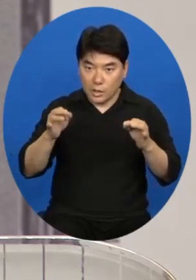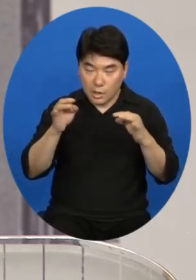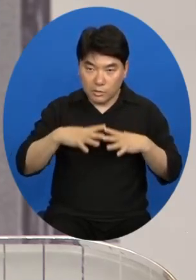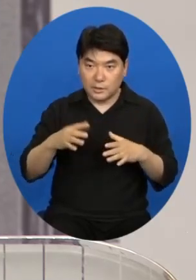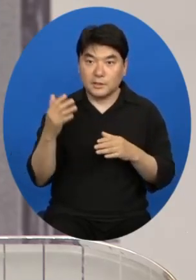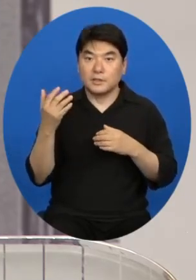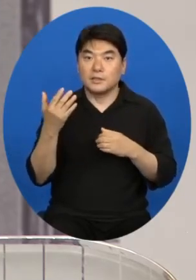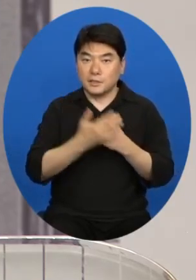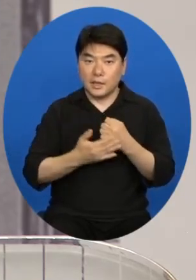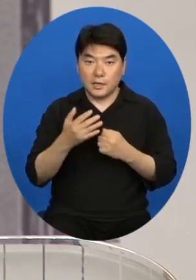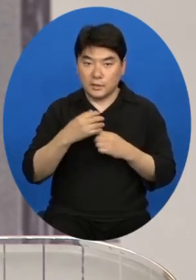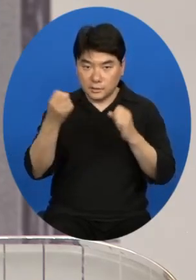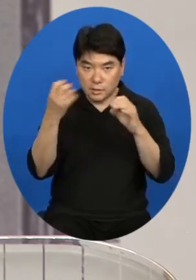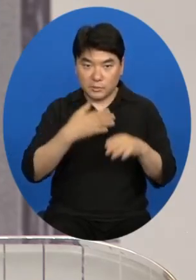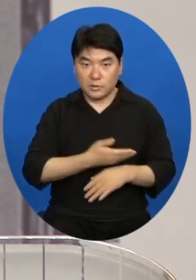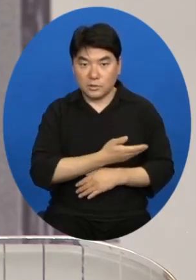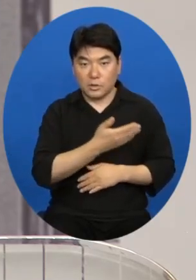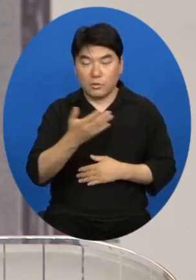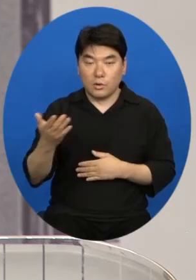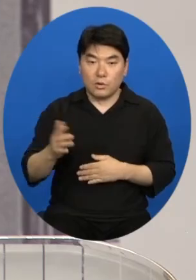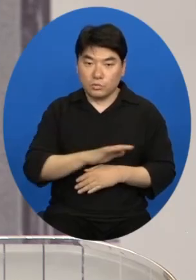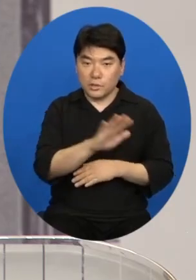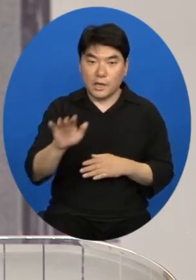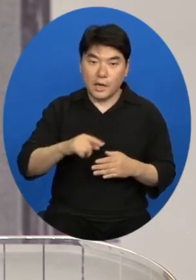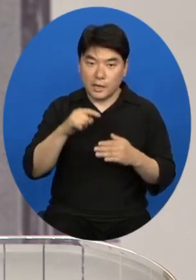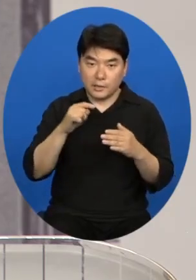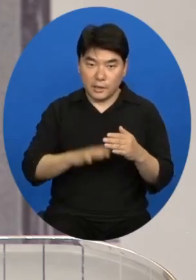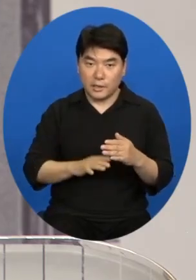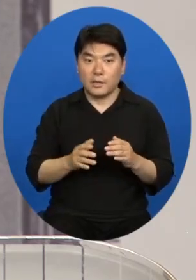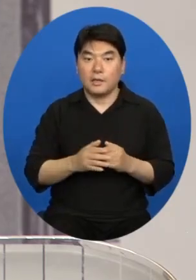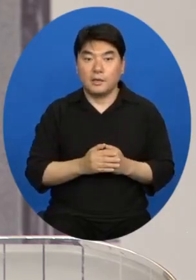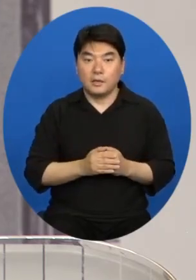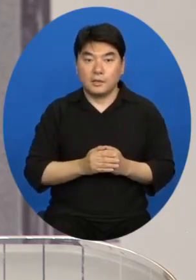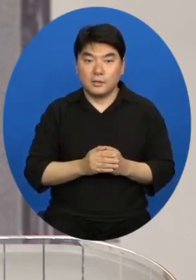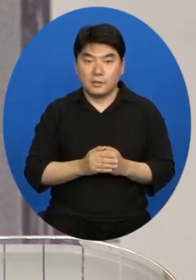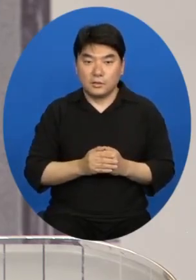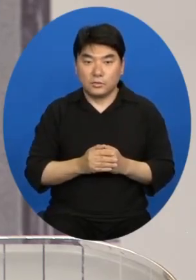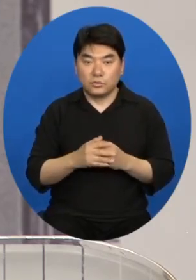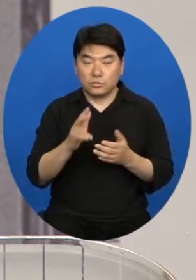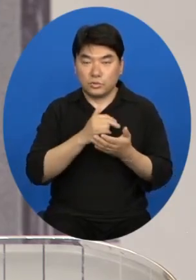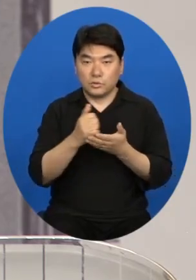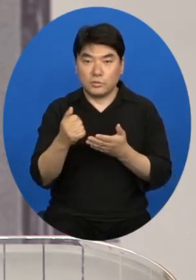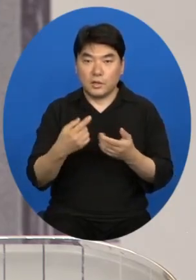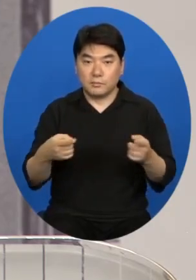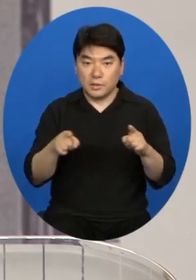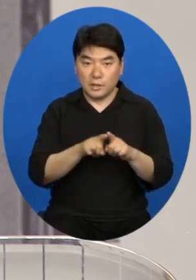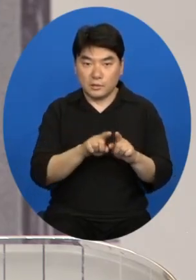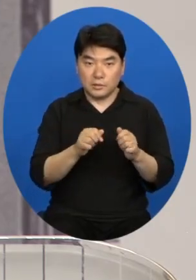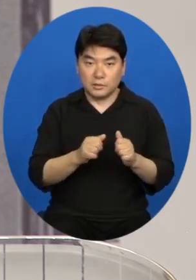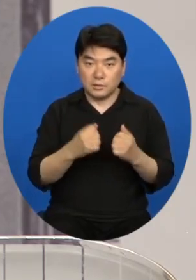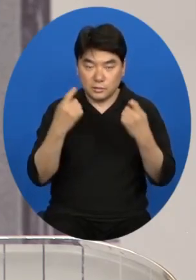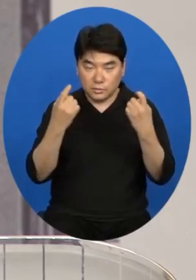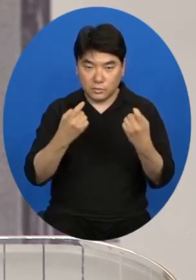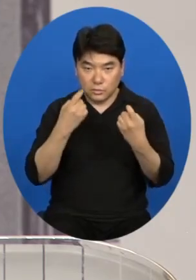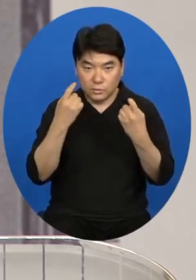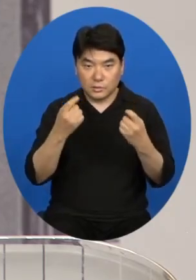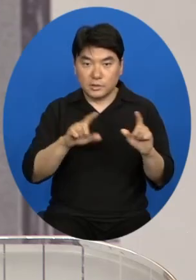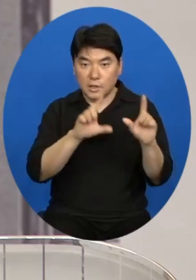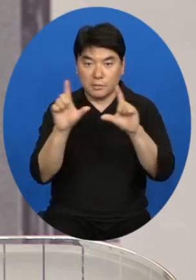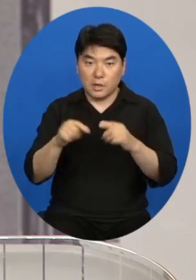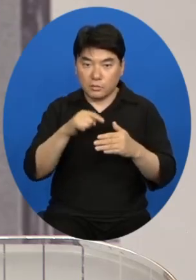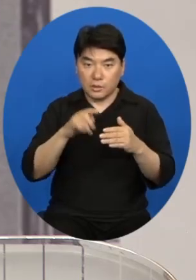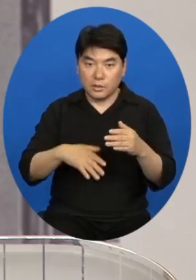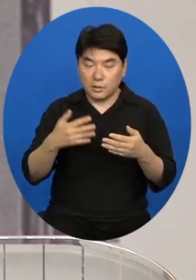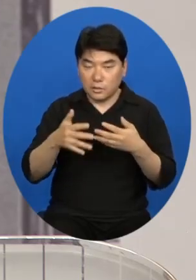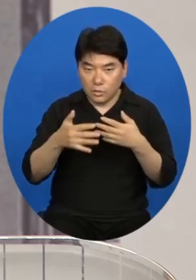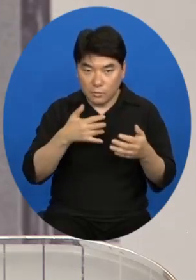은혜가 저와 여러분들의 삶 가운데, 가정 가운데, 우리의 주님과 동행하는 여정 가운데 놀랍게 경험되어지고